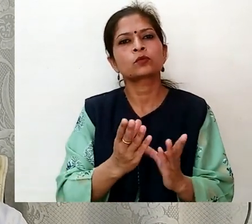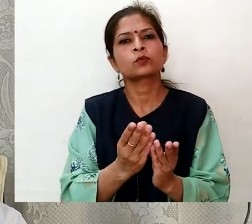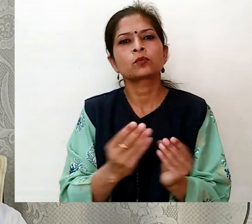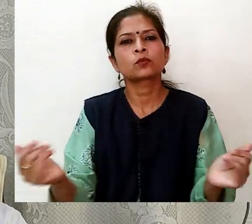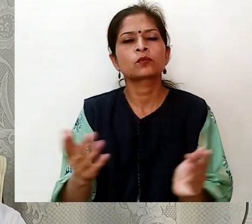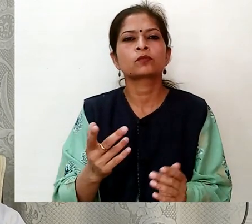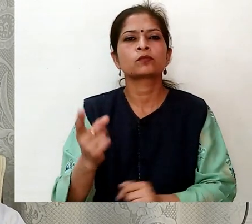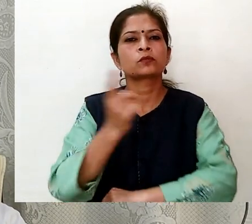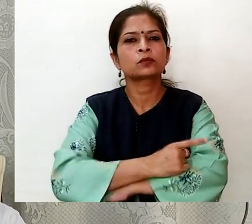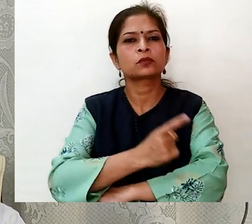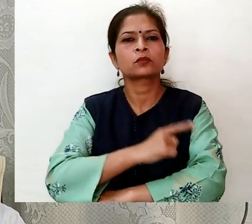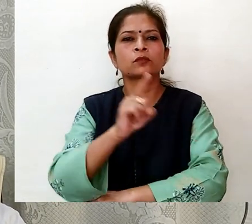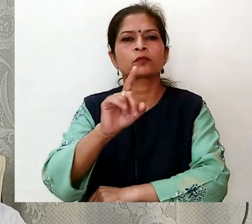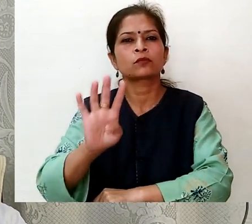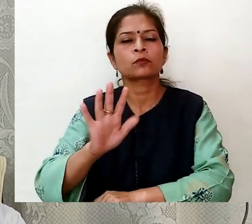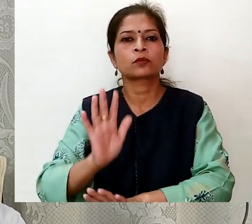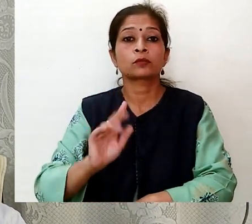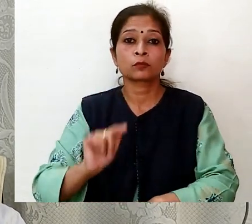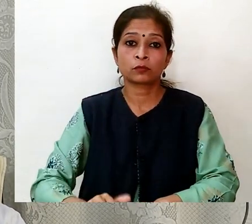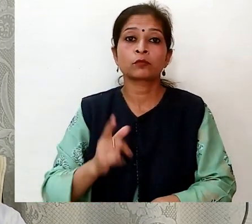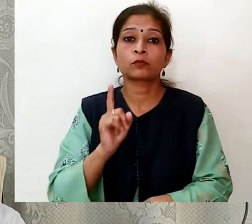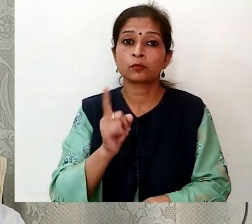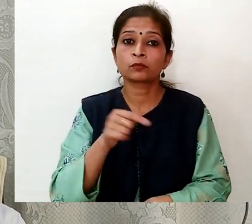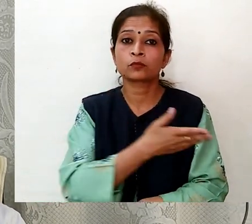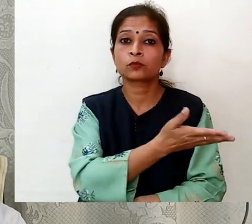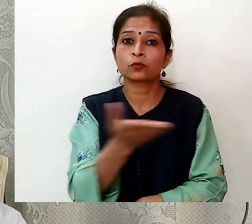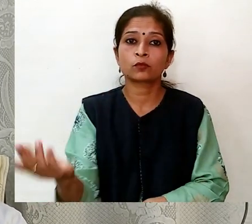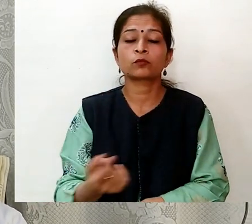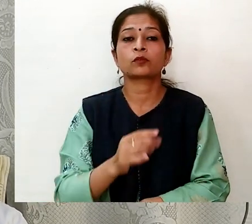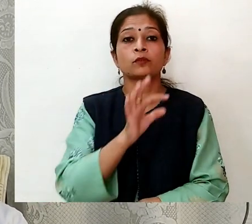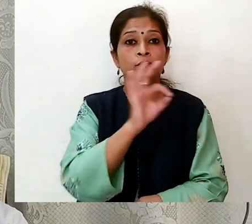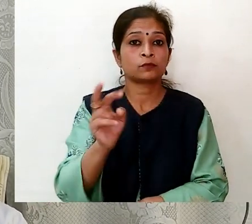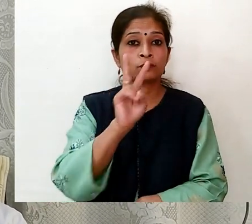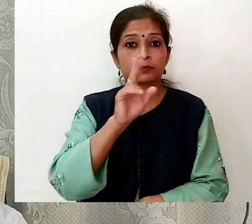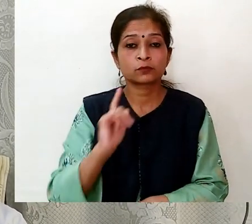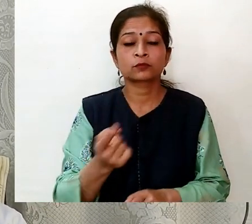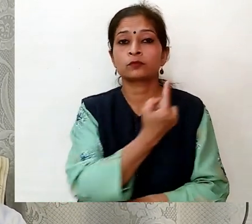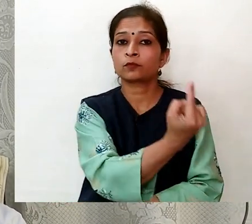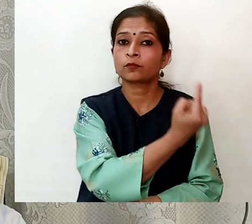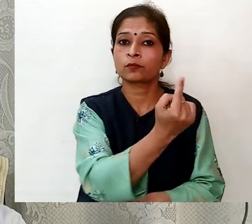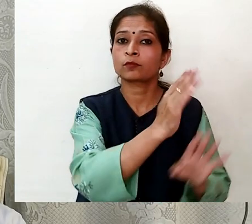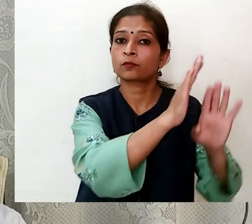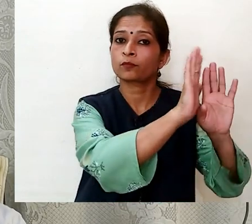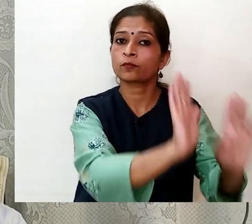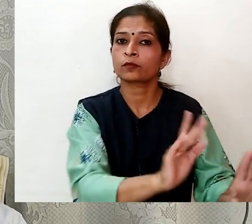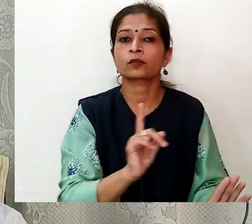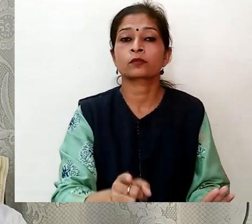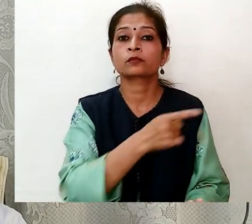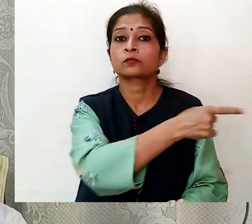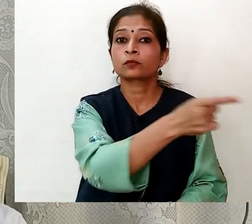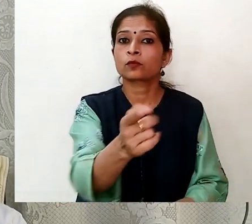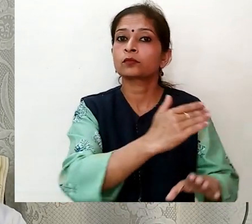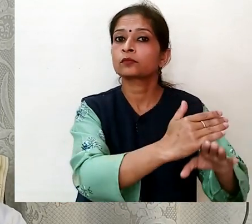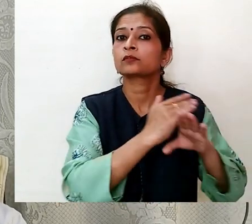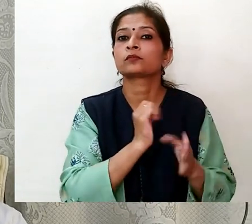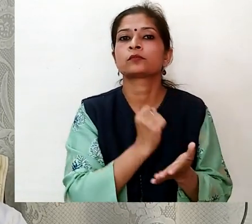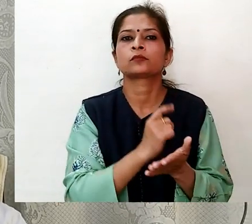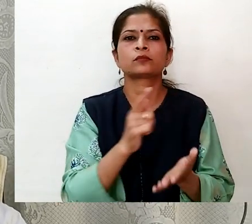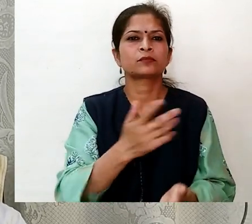कि आपको ये रोग हुआ था। फिर भी आपको 2 हफ्ते के आइसोलेशन की आवश्यकता पड़ेगी, पर यह आपकी सेफ्टी के